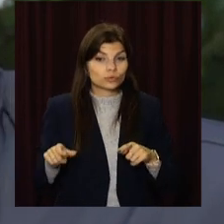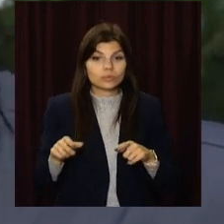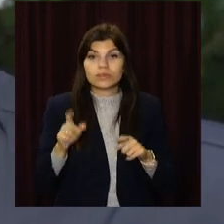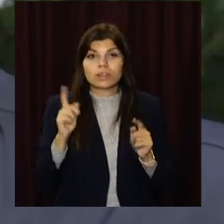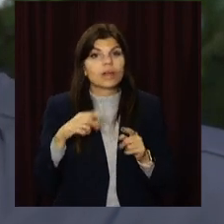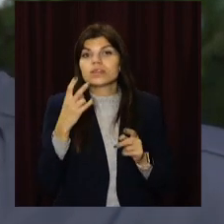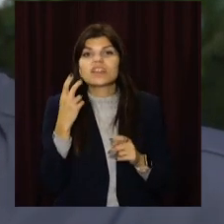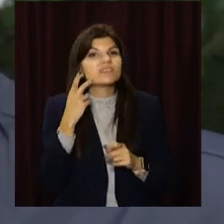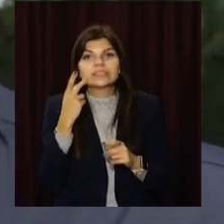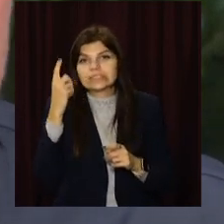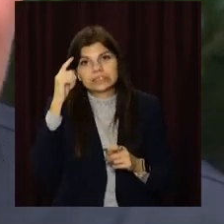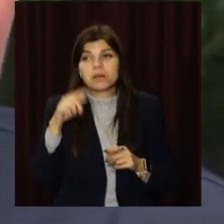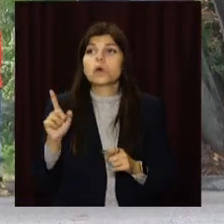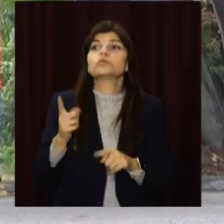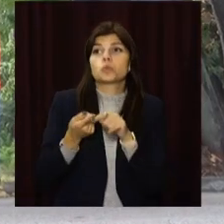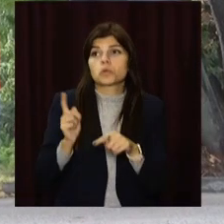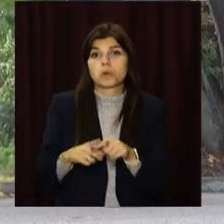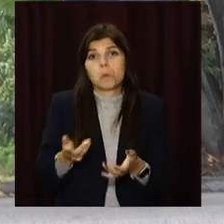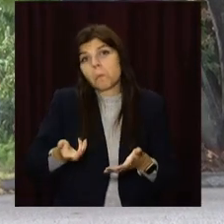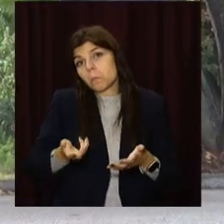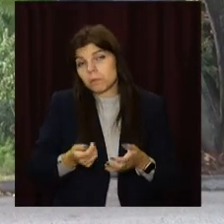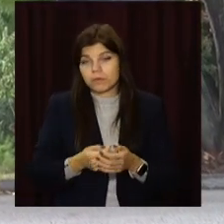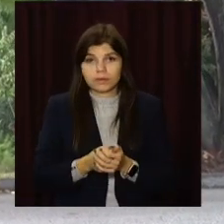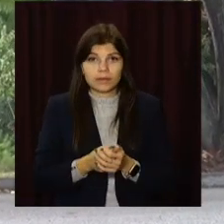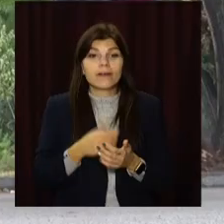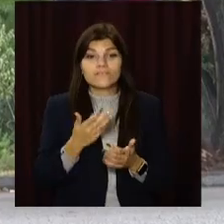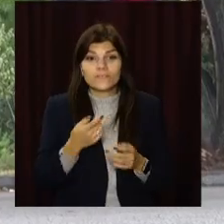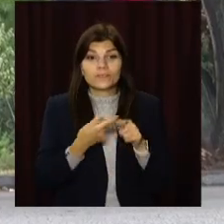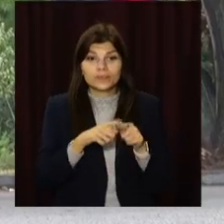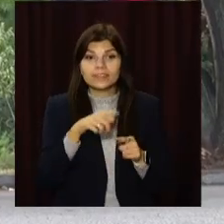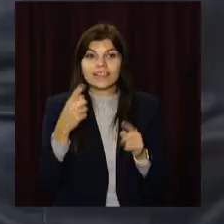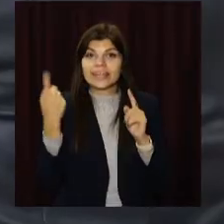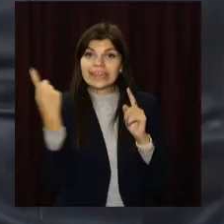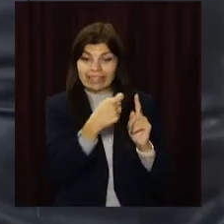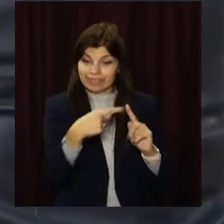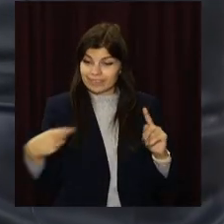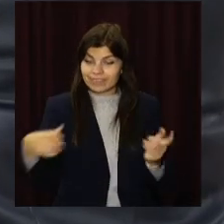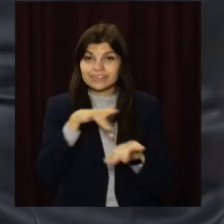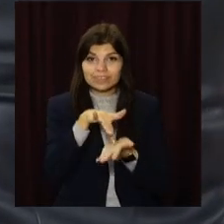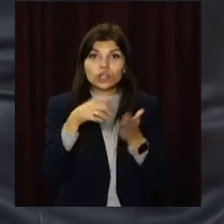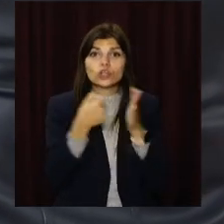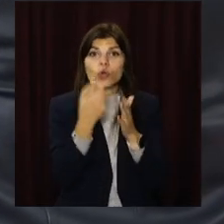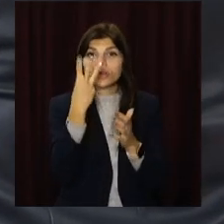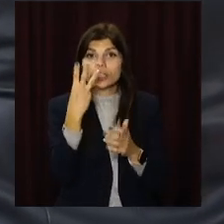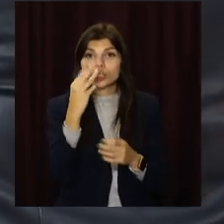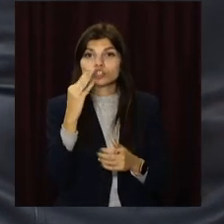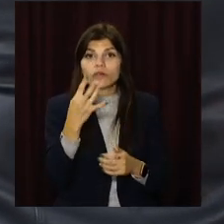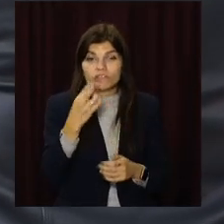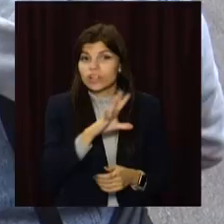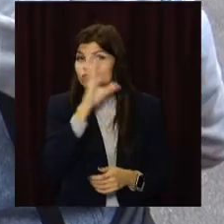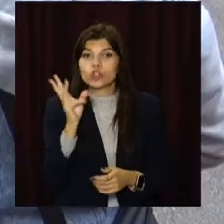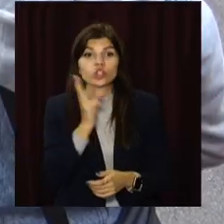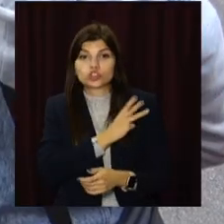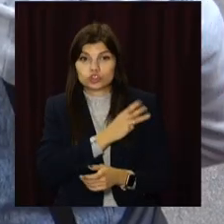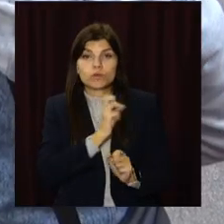навіть не завжди знають, що це, про що це. Екскурсія – частина тижня туризму у Дніпрі. До неділі, 3 жовтня, кожен охочий